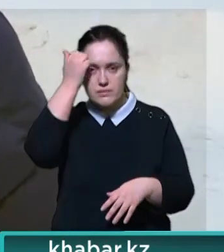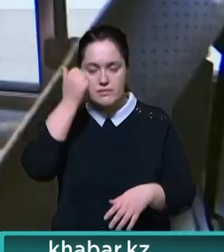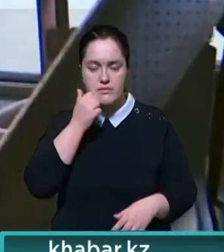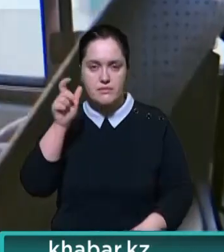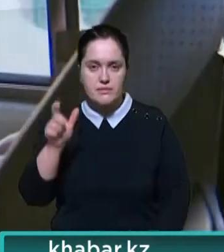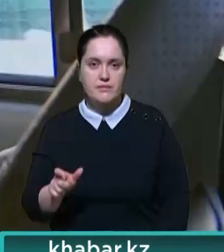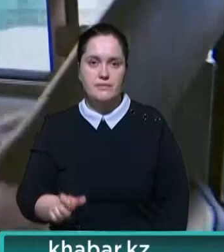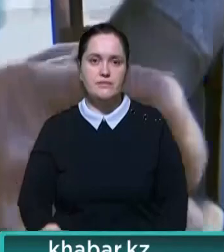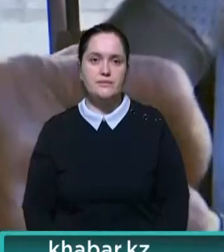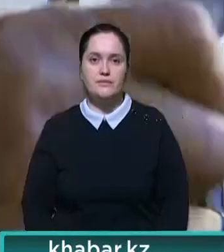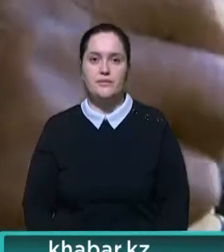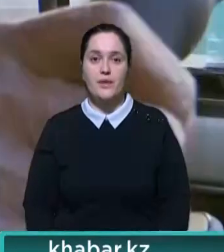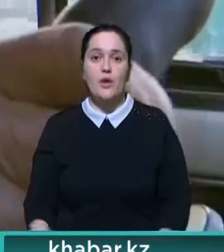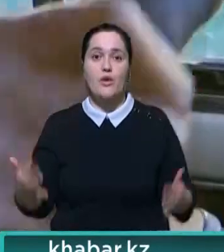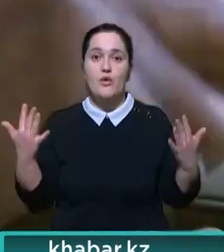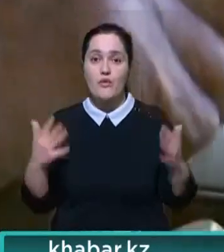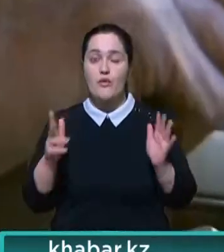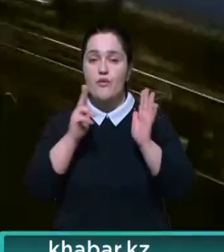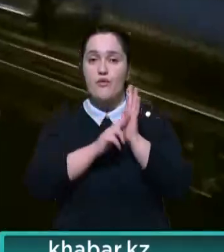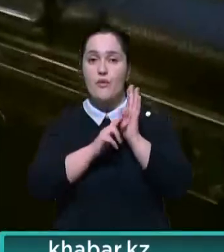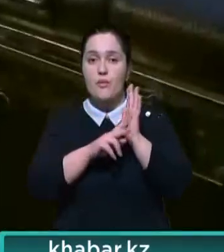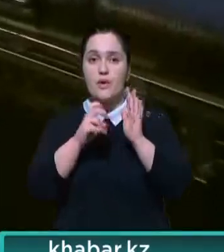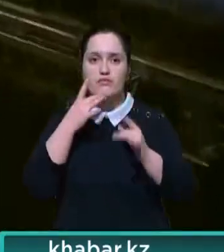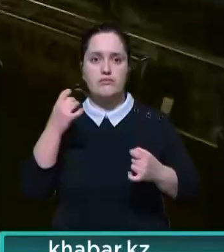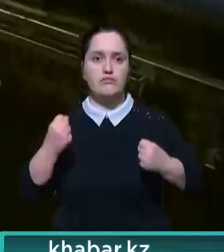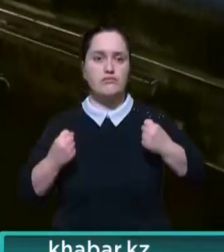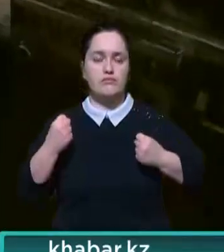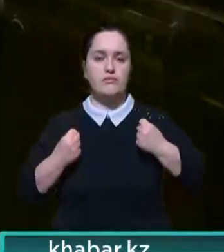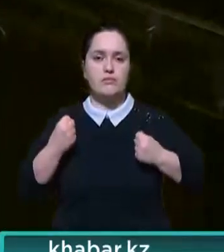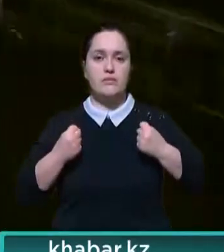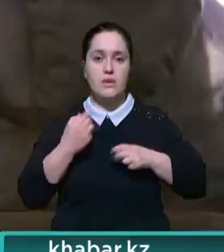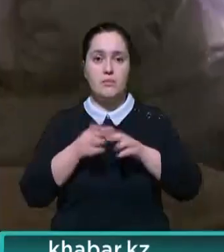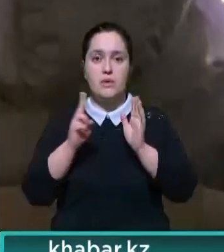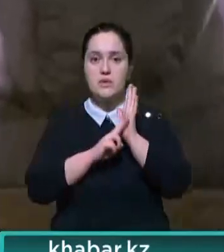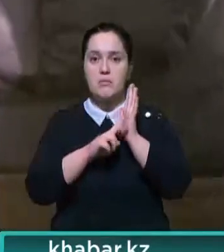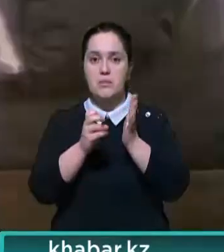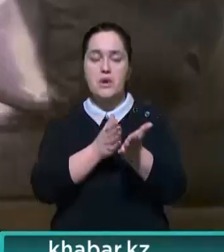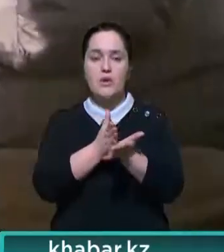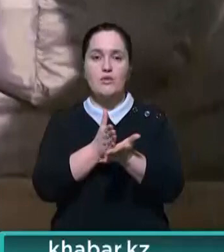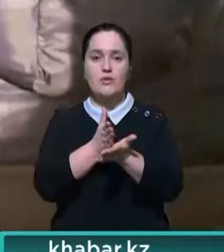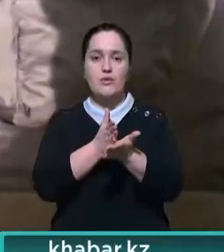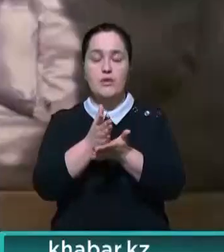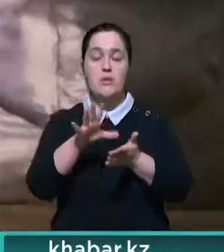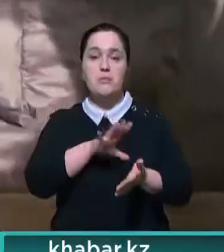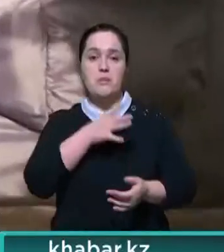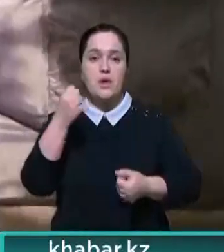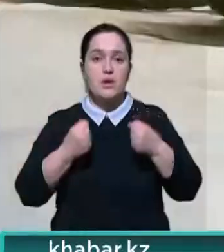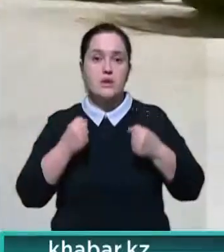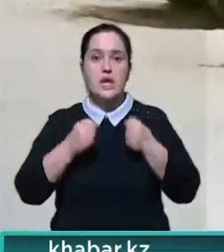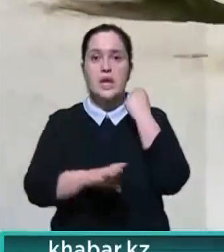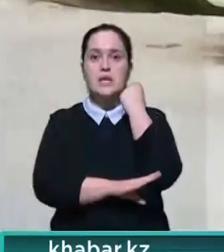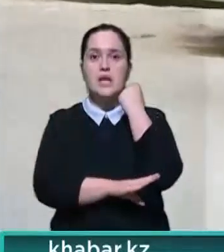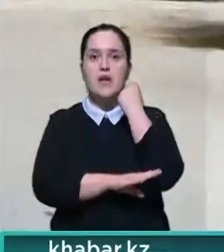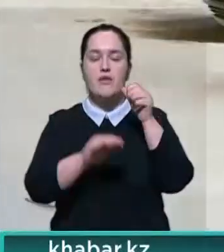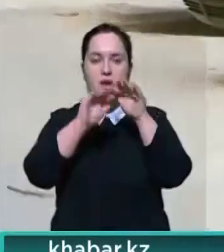натура. Разменявший восьмой десяток аксакал за баранку держится крепко. Почти 70 лет за рулем. Ему довелось даже поводить машину с деревянной